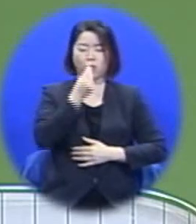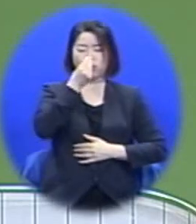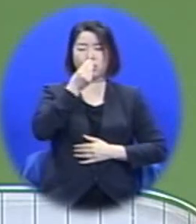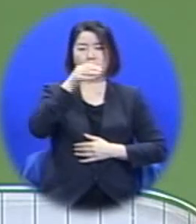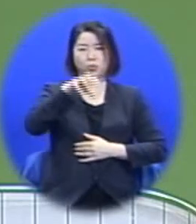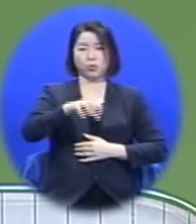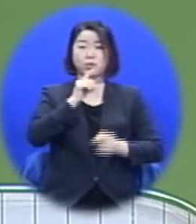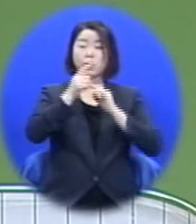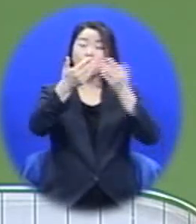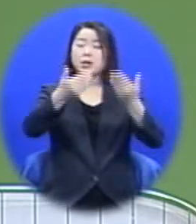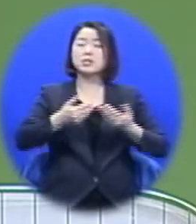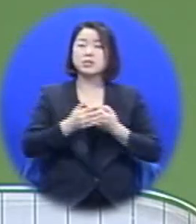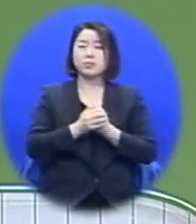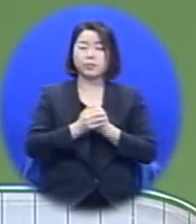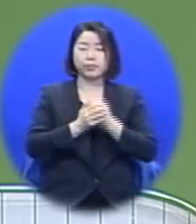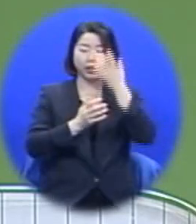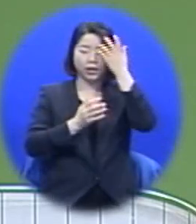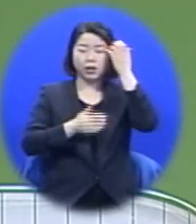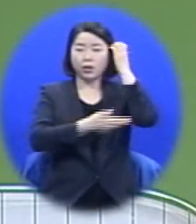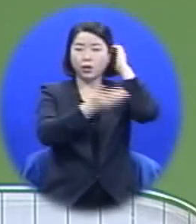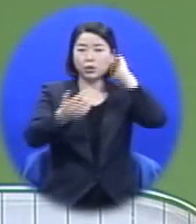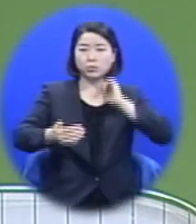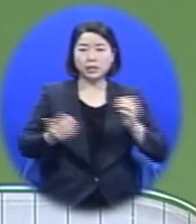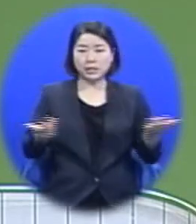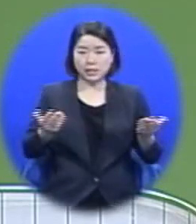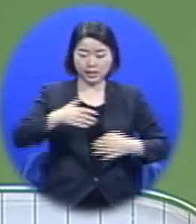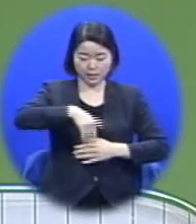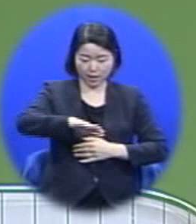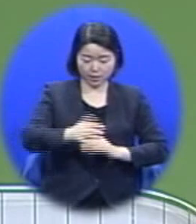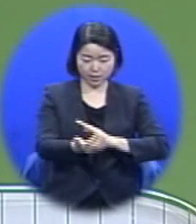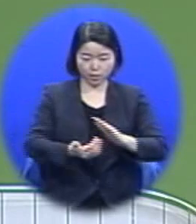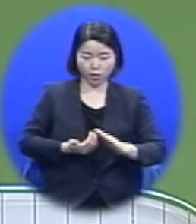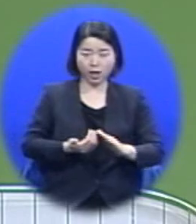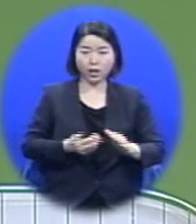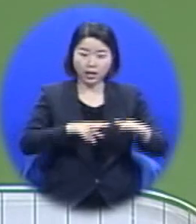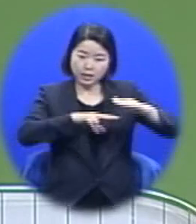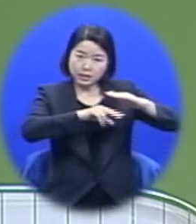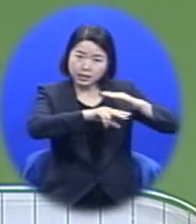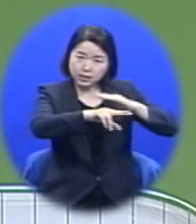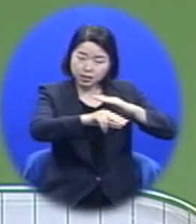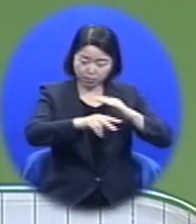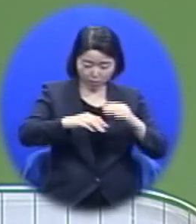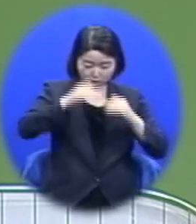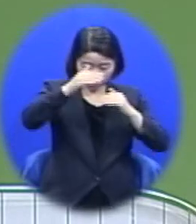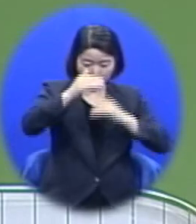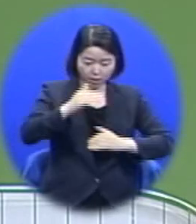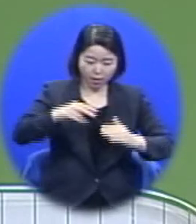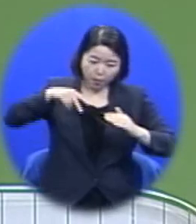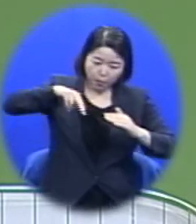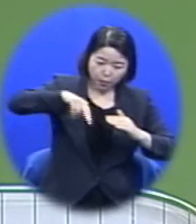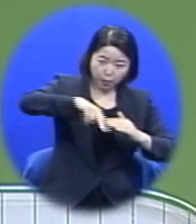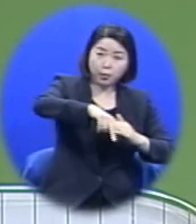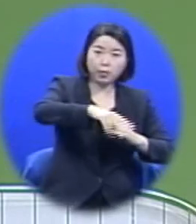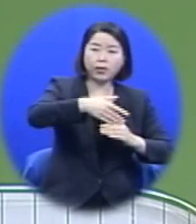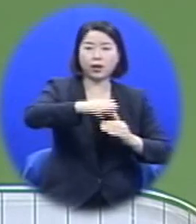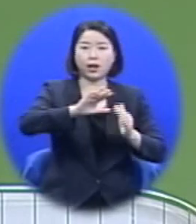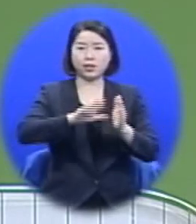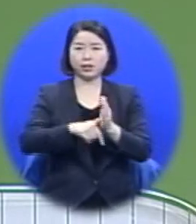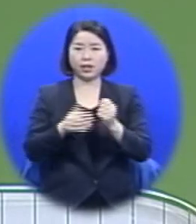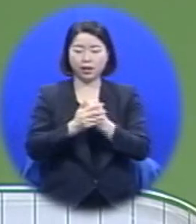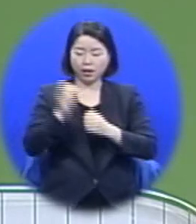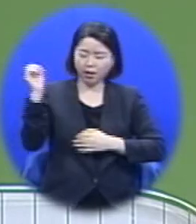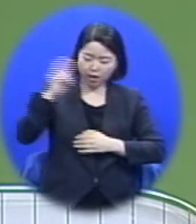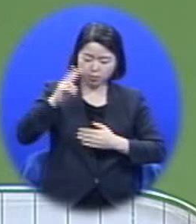여러분 출근 하기 위해서 지하철 타려고 계단을 막 뛰어 내려 가는데 갑자기 주님이